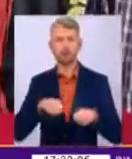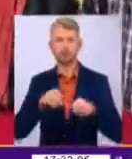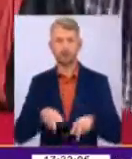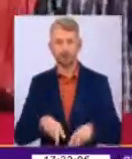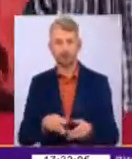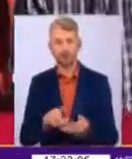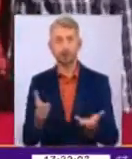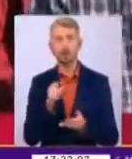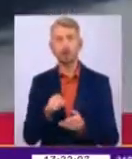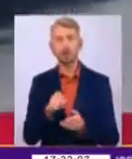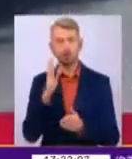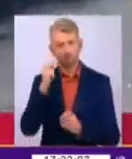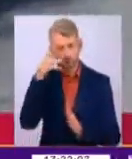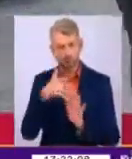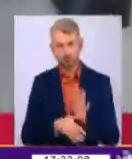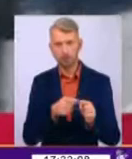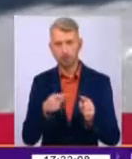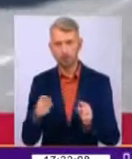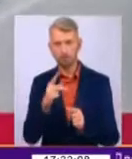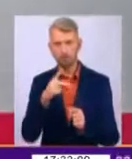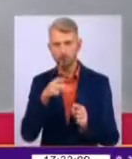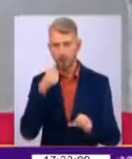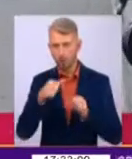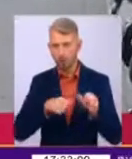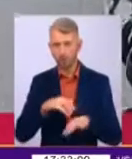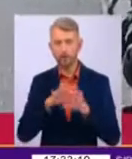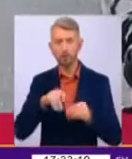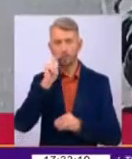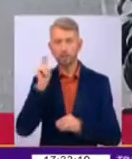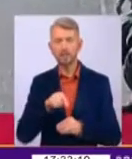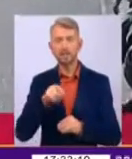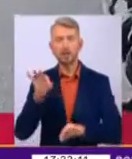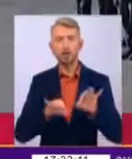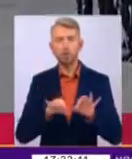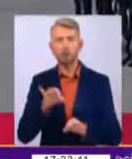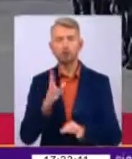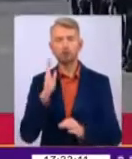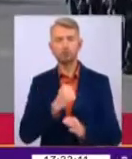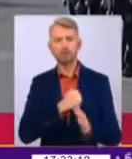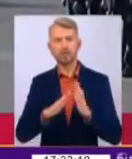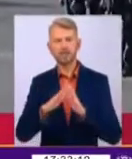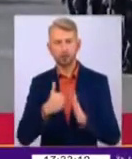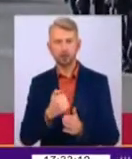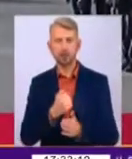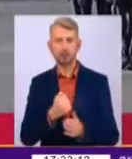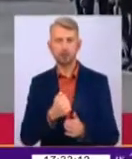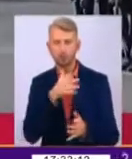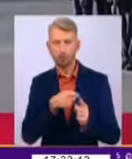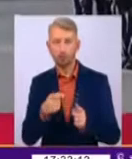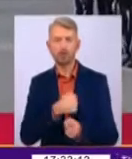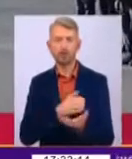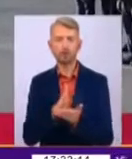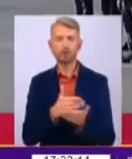спеціальністю, яку вони опановуватимуть протягом 1,5 року. Загалом в Україні цієї осені призвуть на строкову військову службу майже